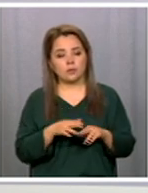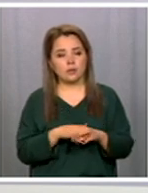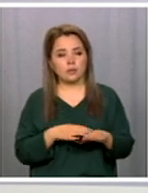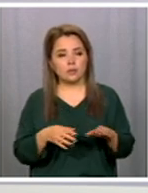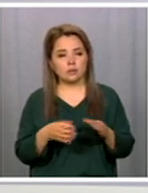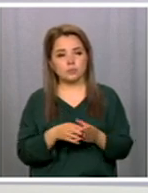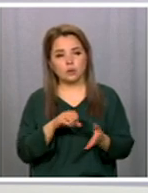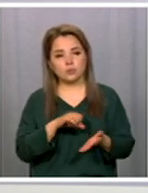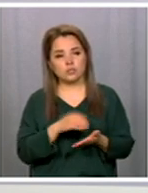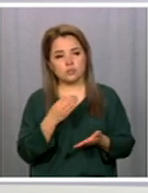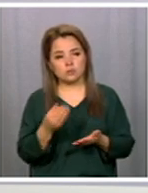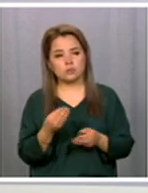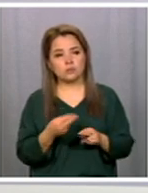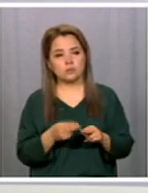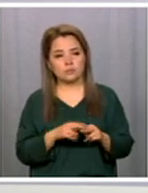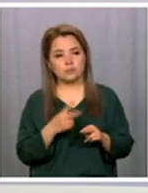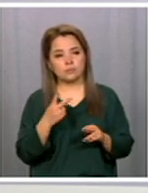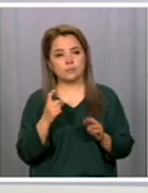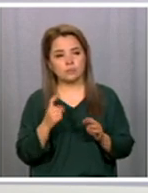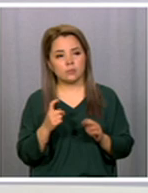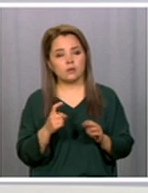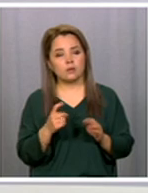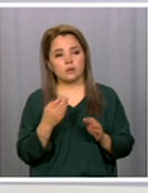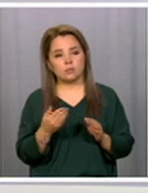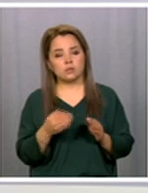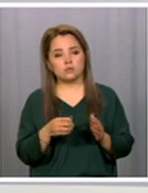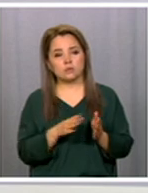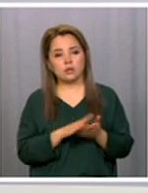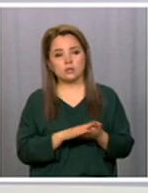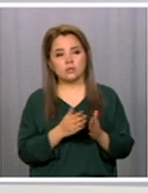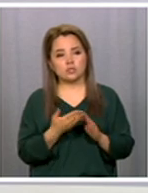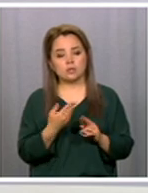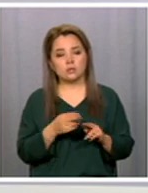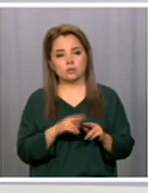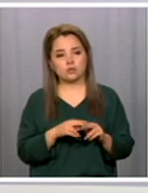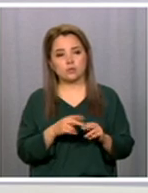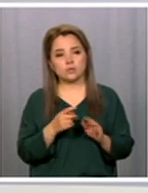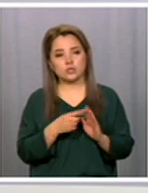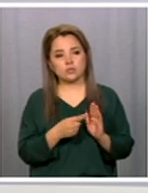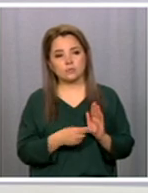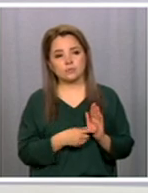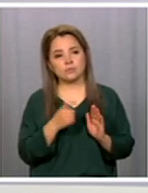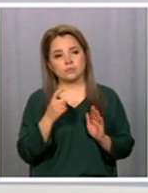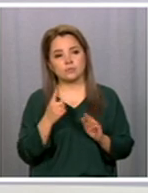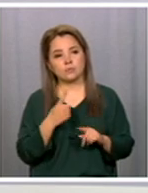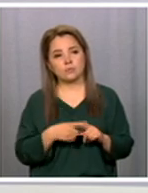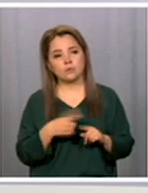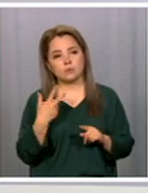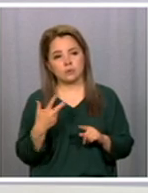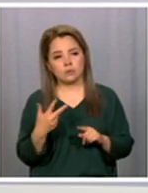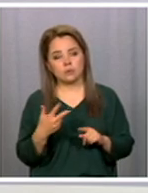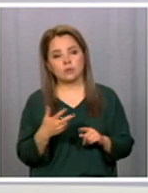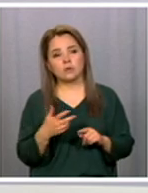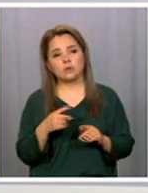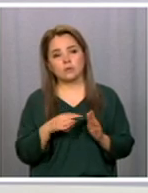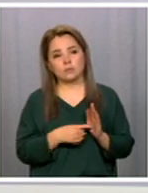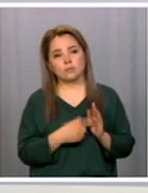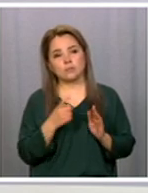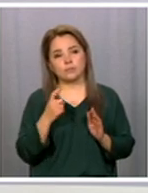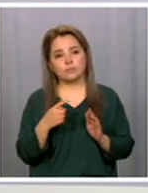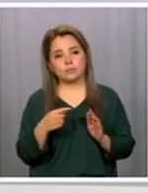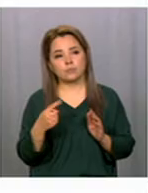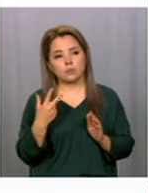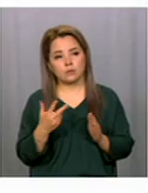азайту 2x бөлінген x қосылған 3 көбейтілген x азайтылған 3. Ал енді қазір